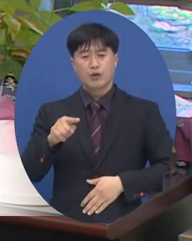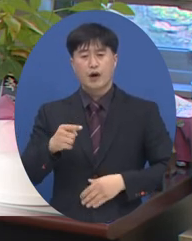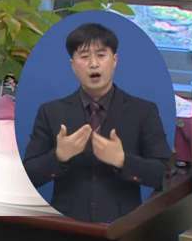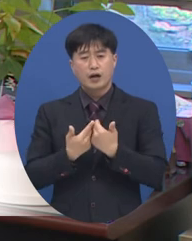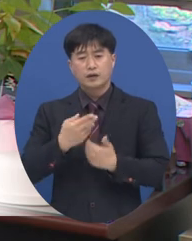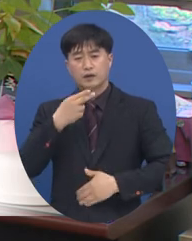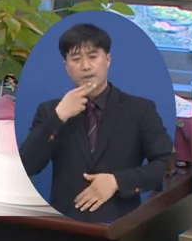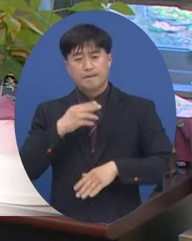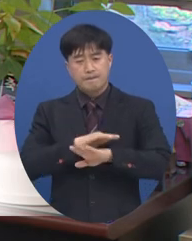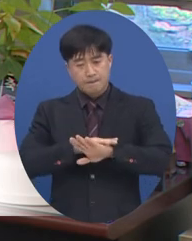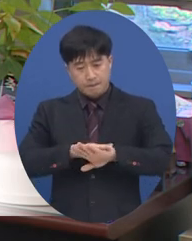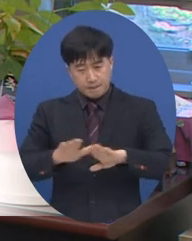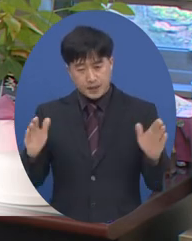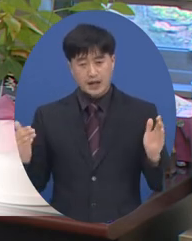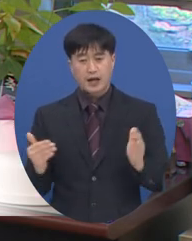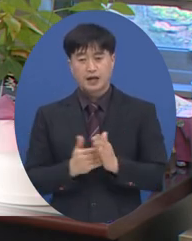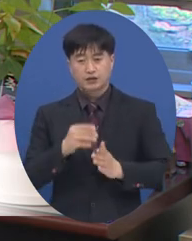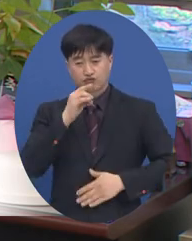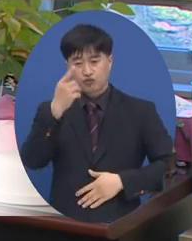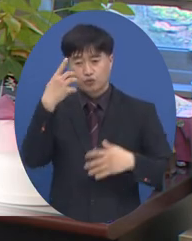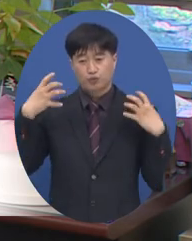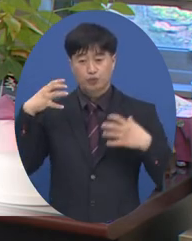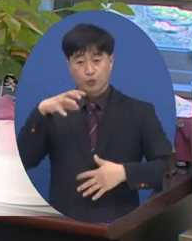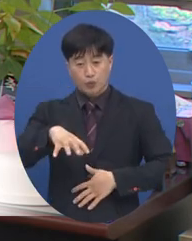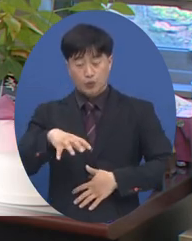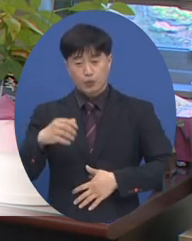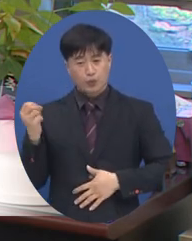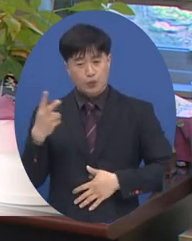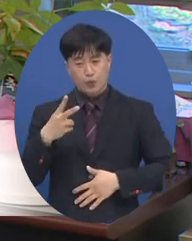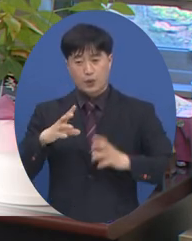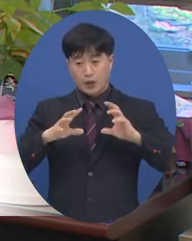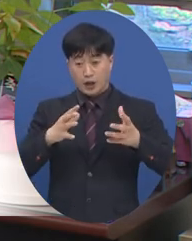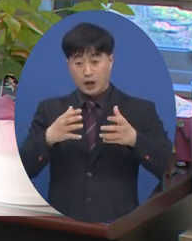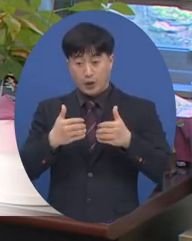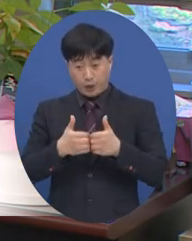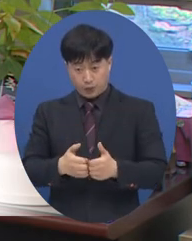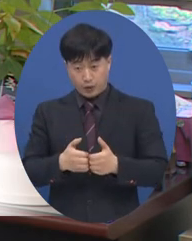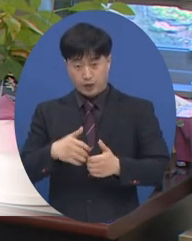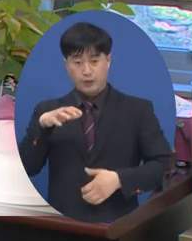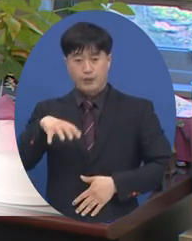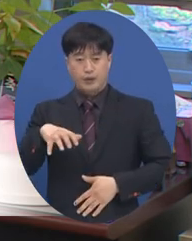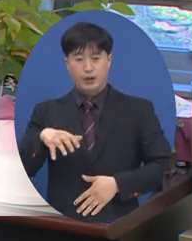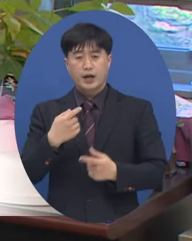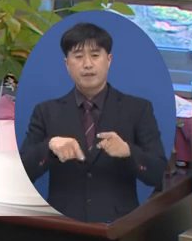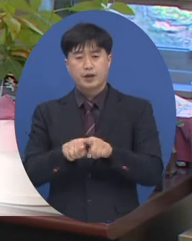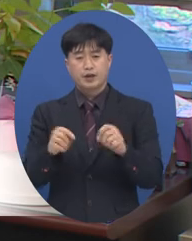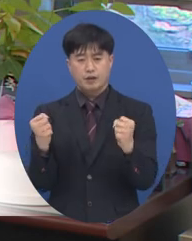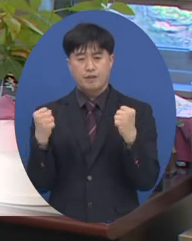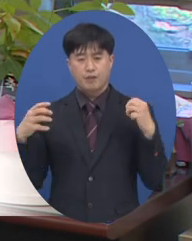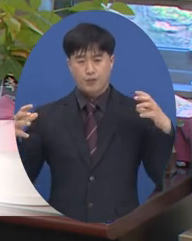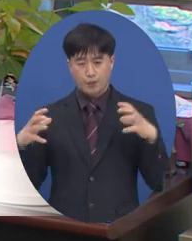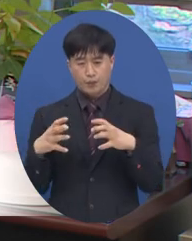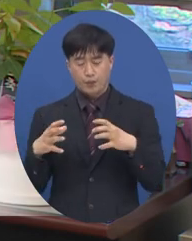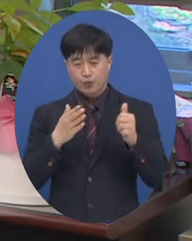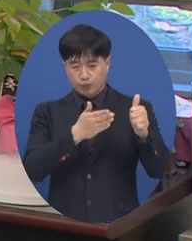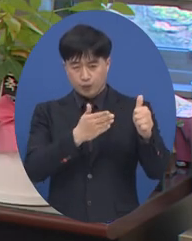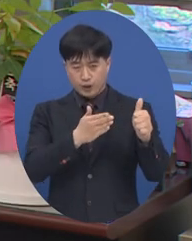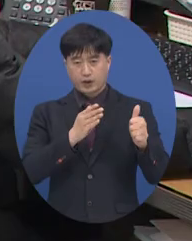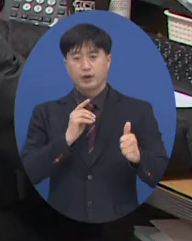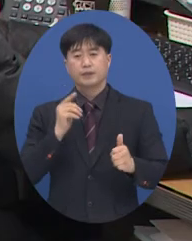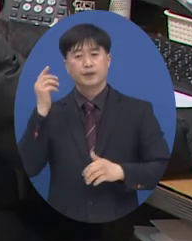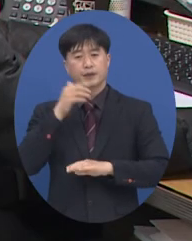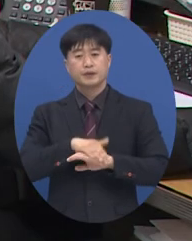큰 마찰 없이 잘 해결할 수 있도록 어 중앙정부의 도 또 국회에도 함께 이렇게 협력을 악 요청하도록